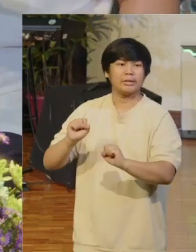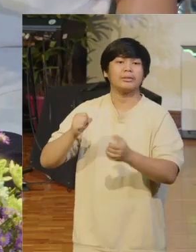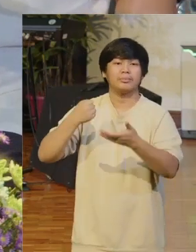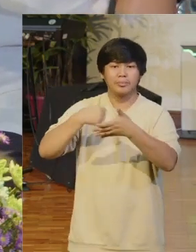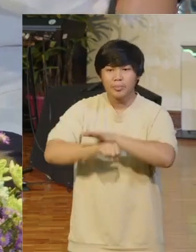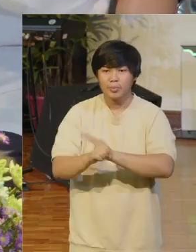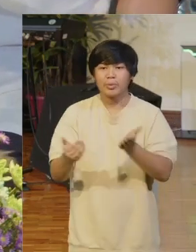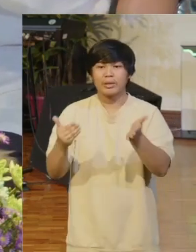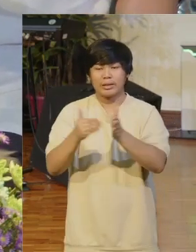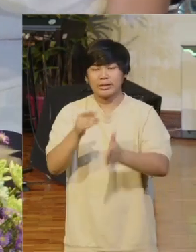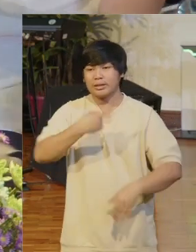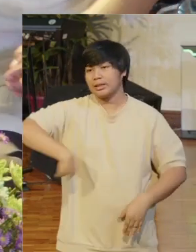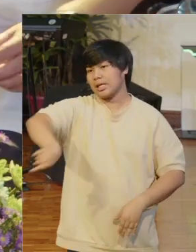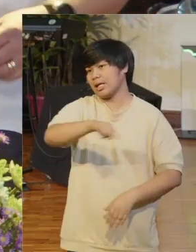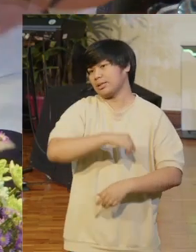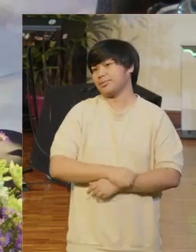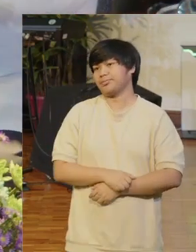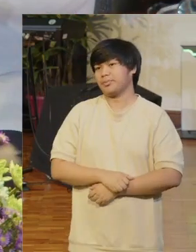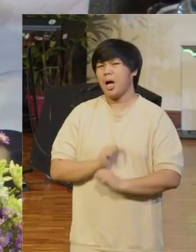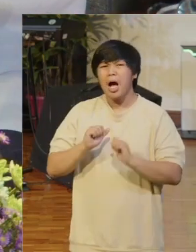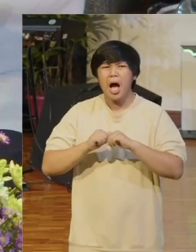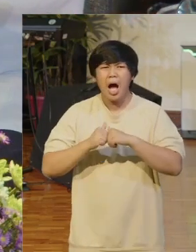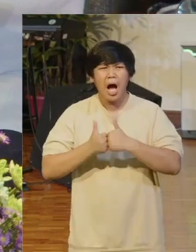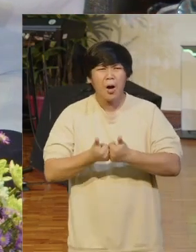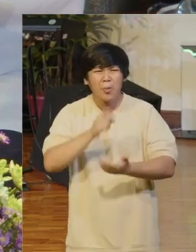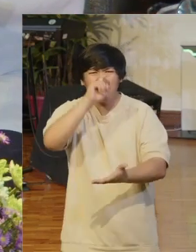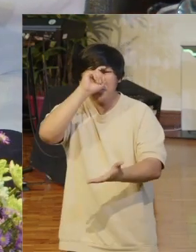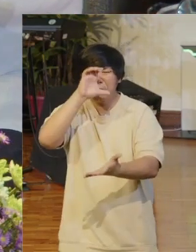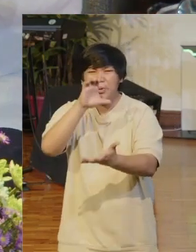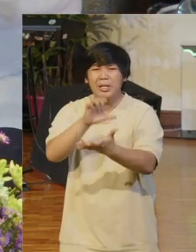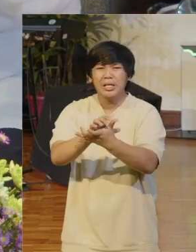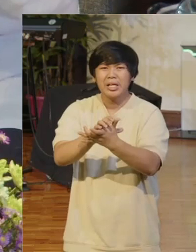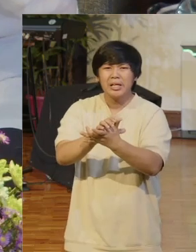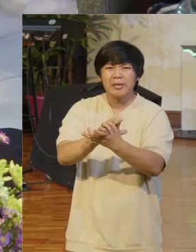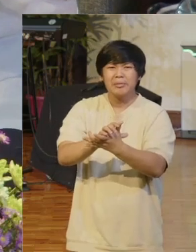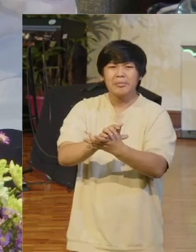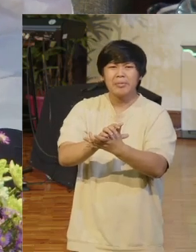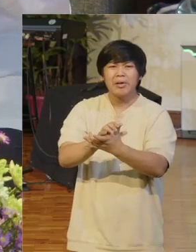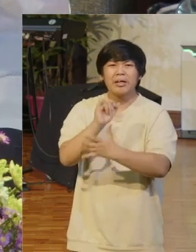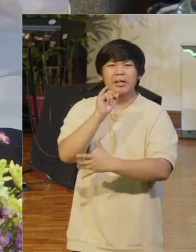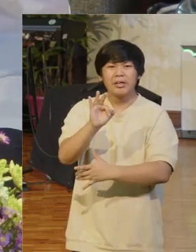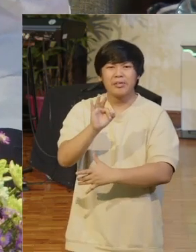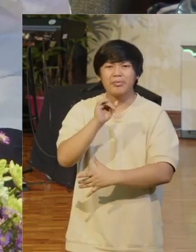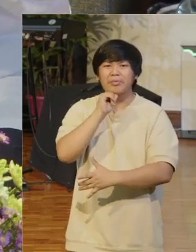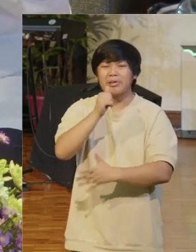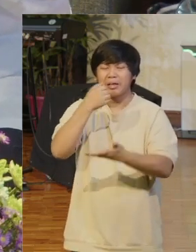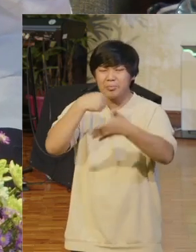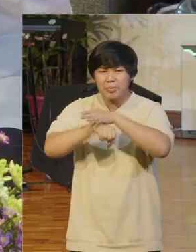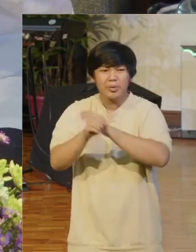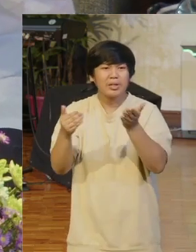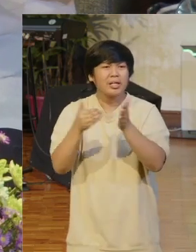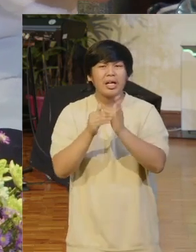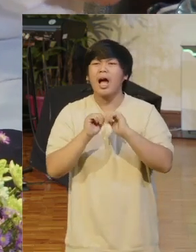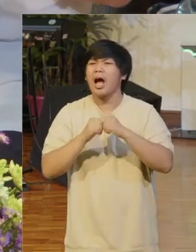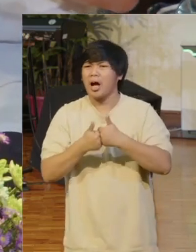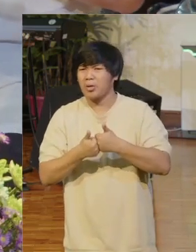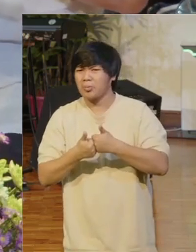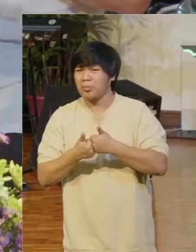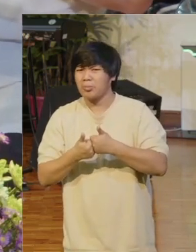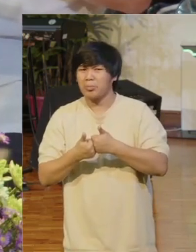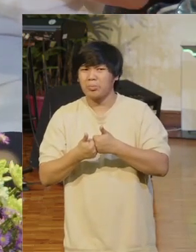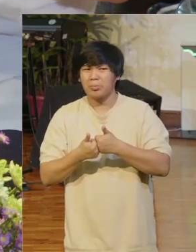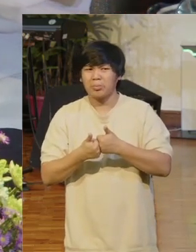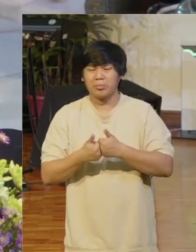atin. Paano tayo maniniwala kung hindi tayo pinapanganak? Hindi tayo born